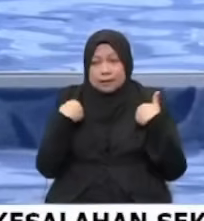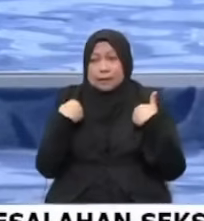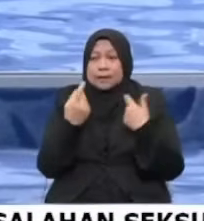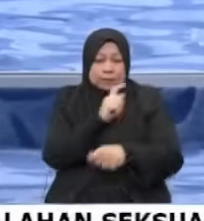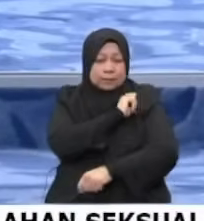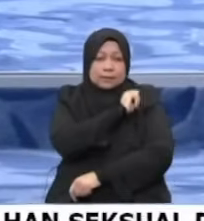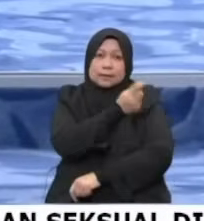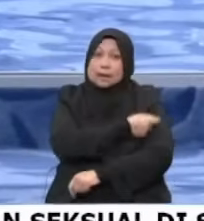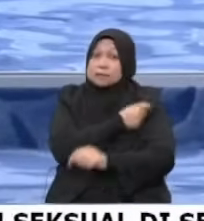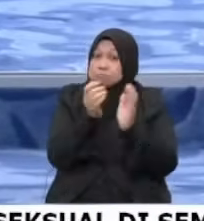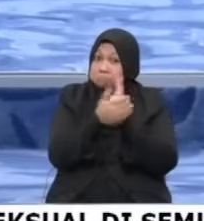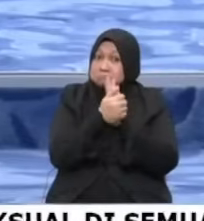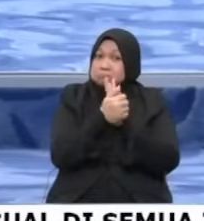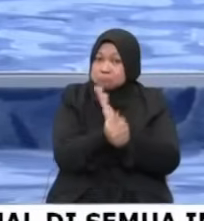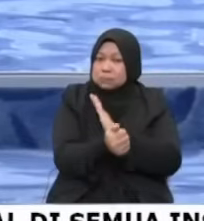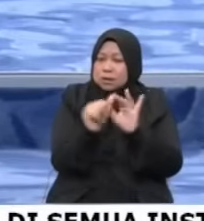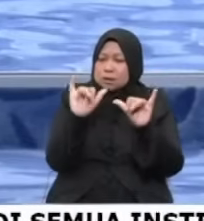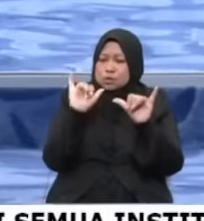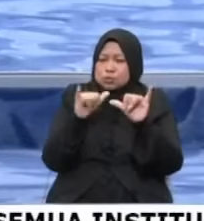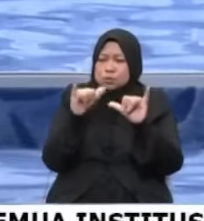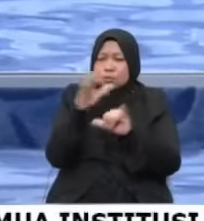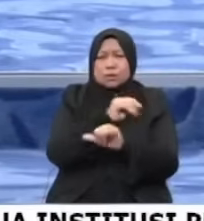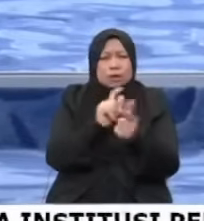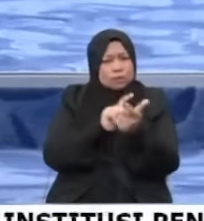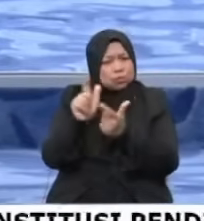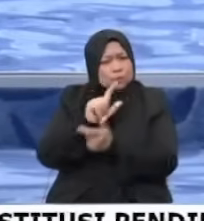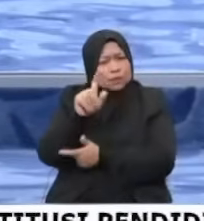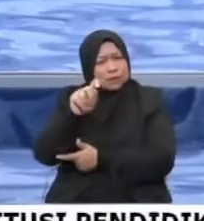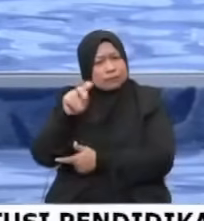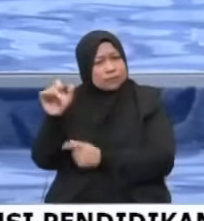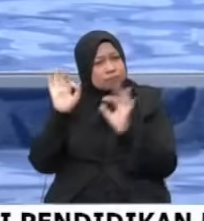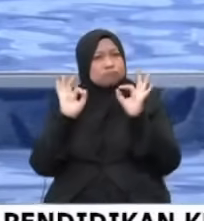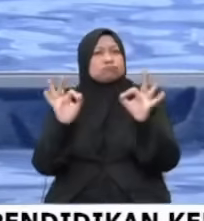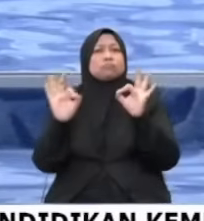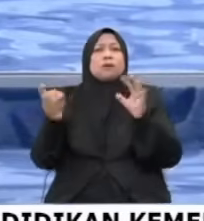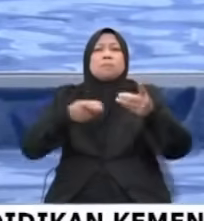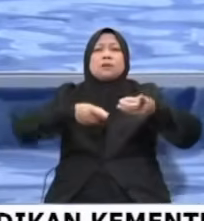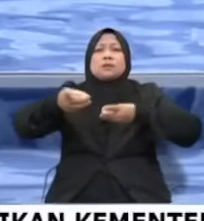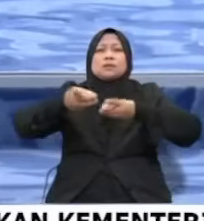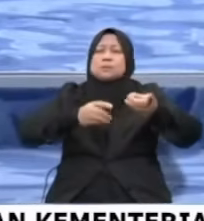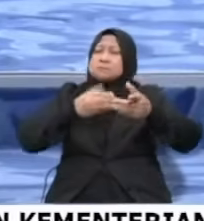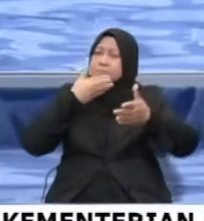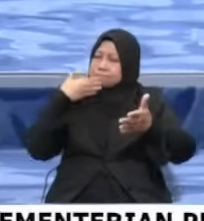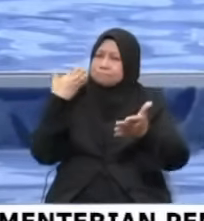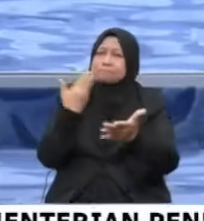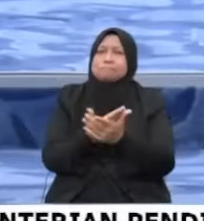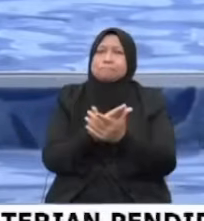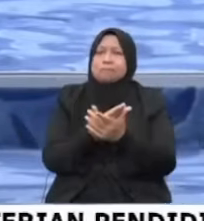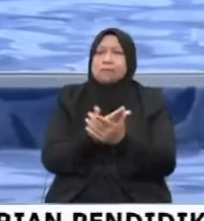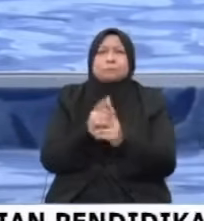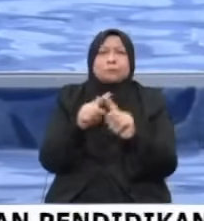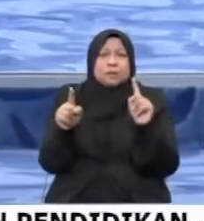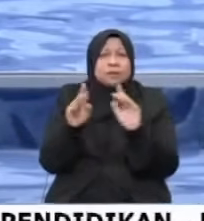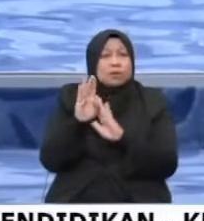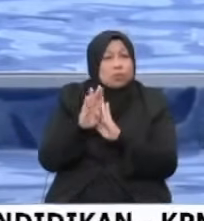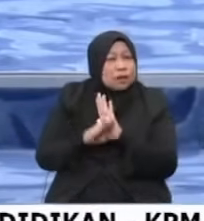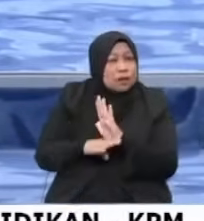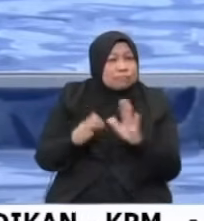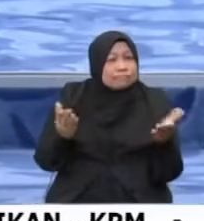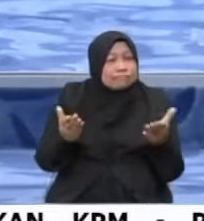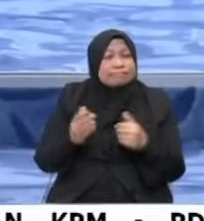tenaga Mahir jurutera dan lulusan tvet yang cukup berdisiplin dan cukup baik kekurangannya